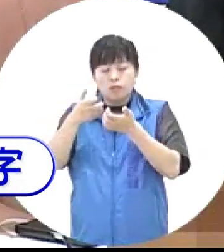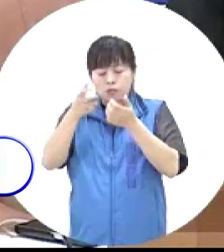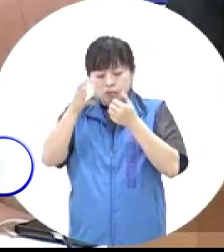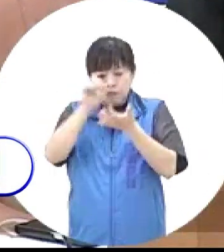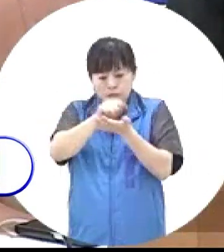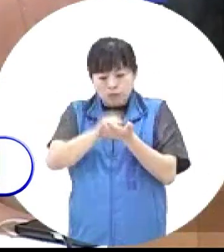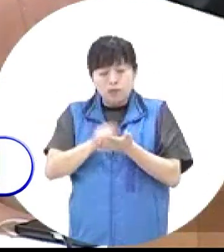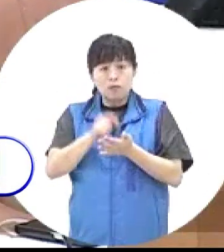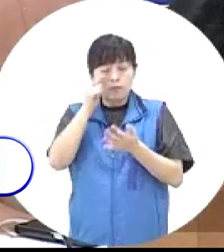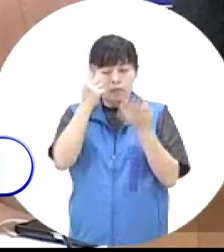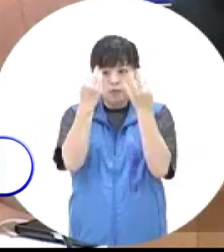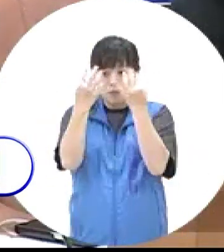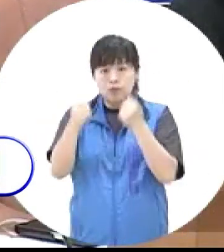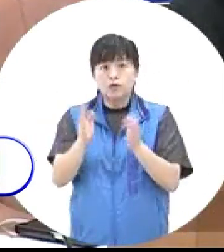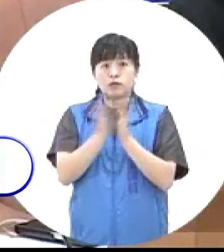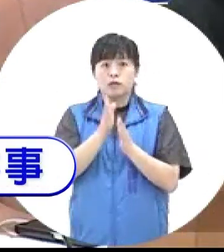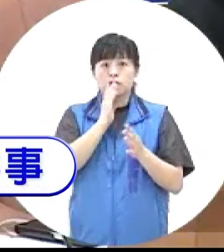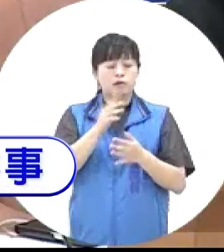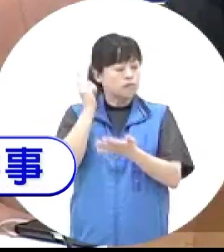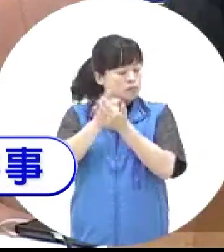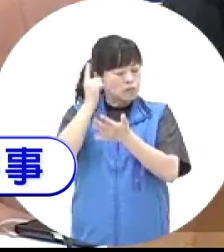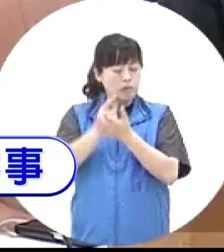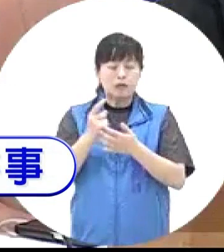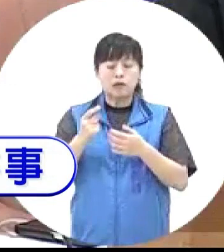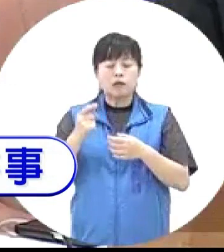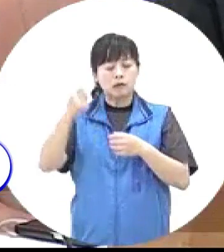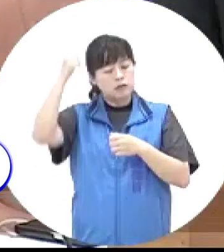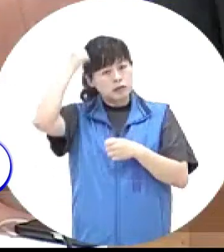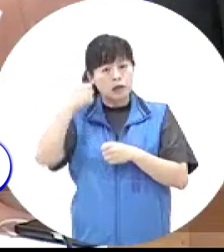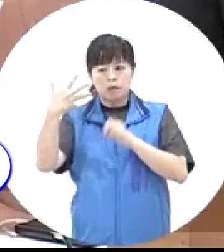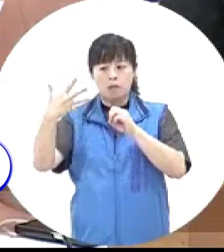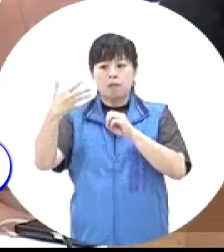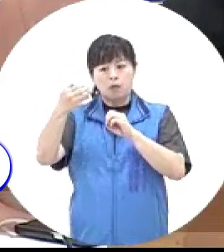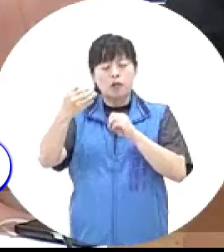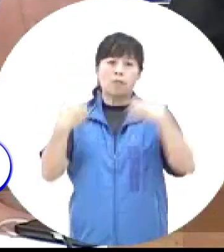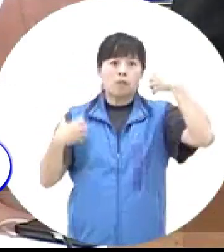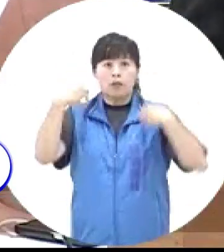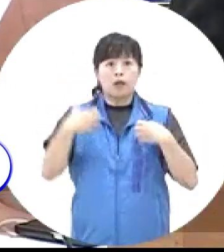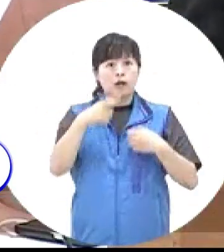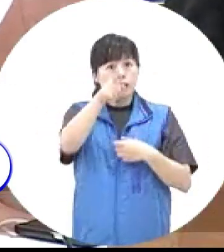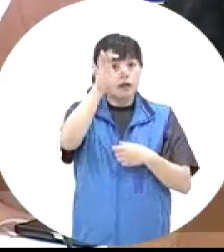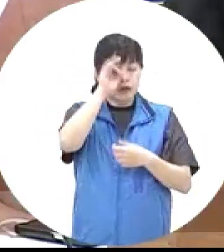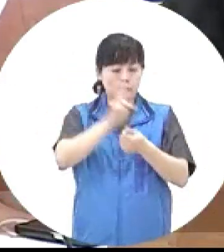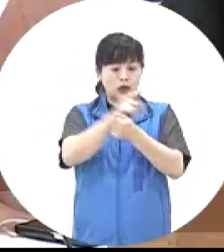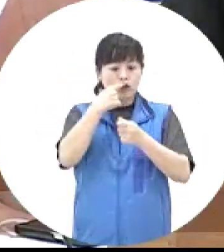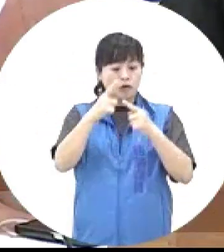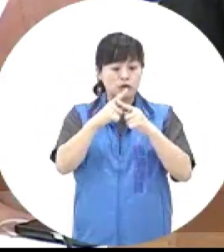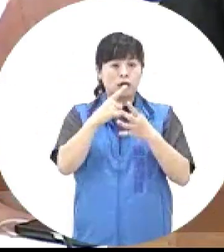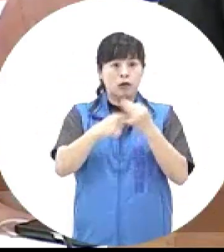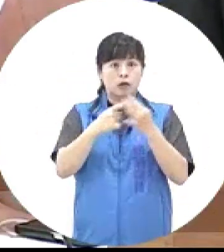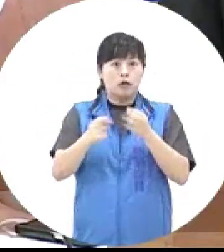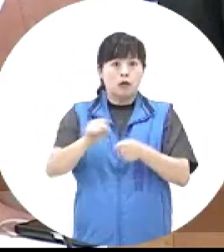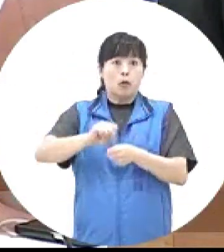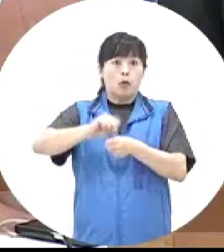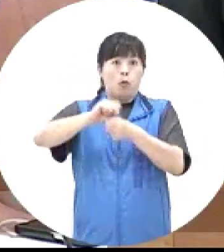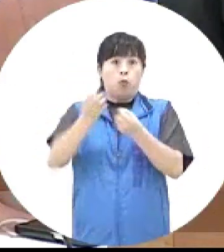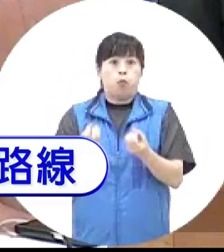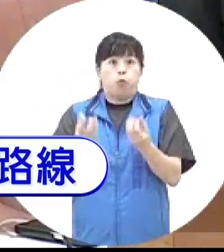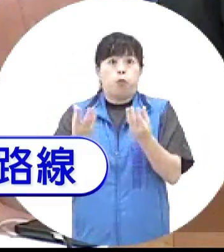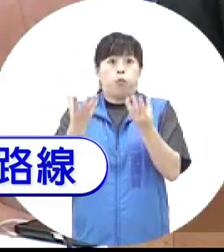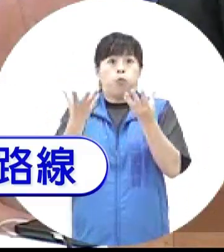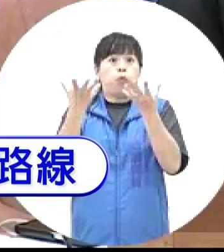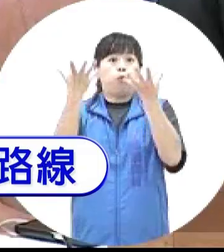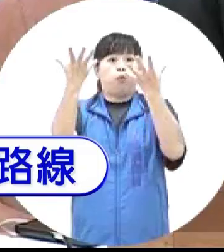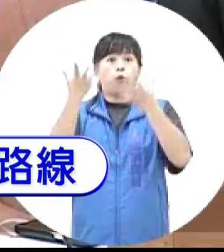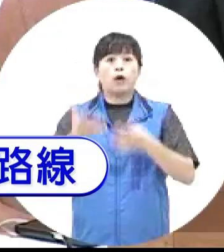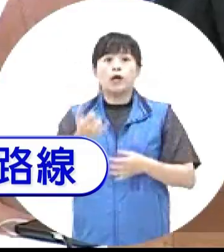的数字都是尖峰时间每日。那你们发现一件事，林口的人数一直一直在成长。但是呢，我